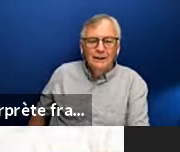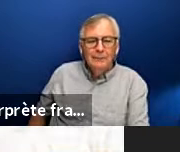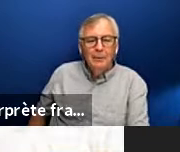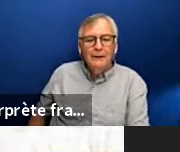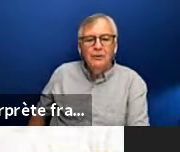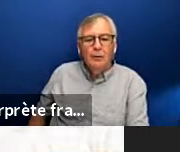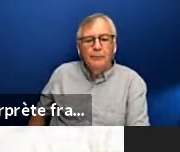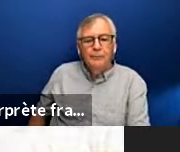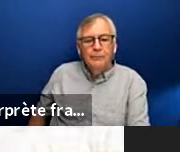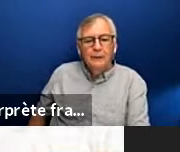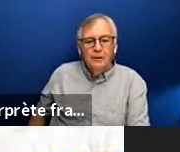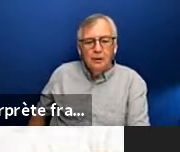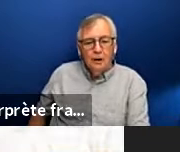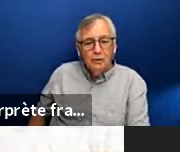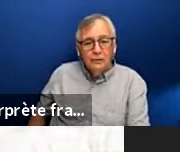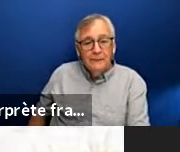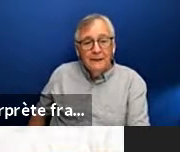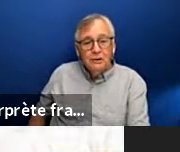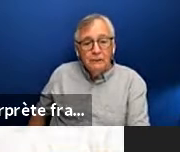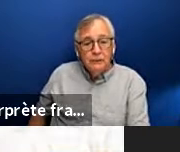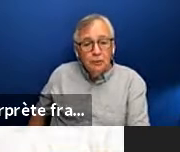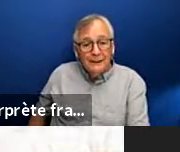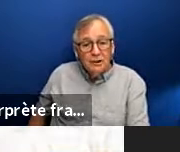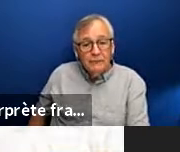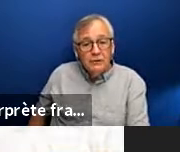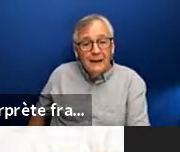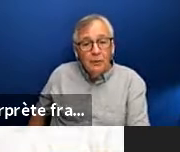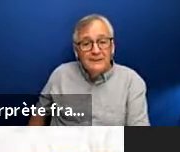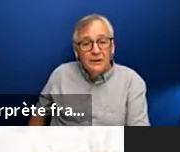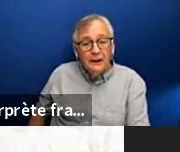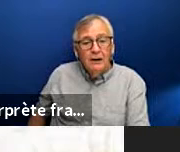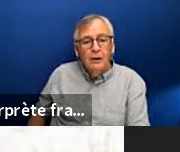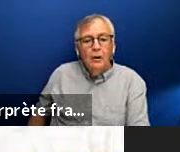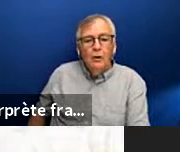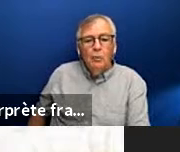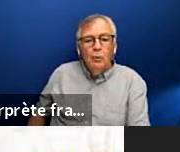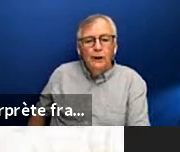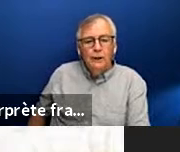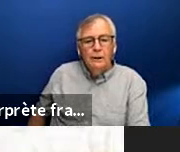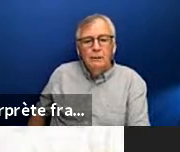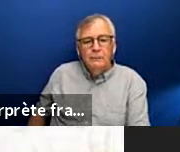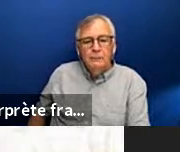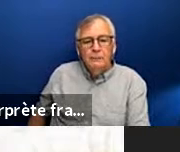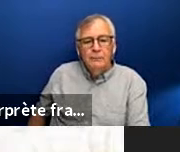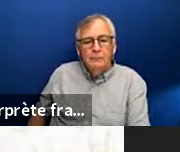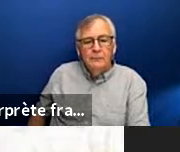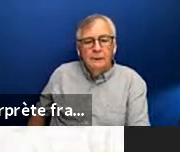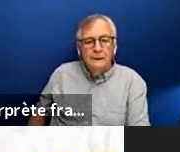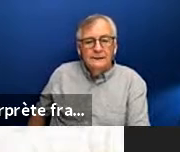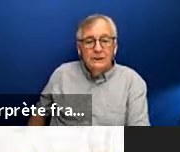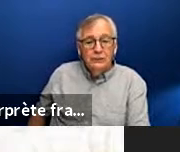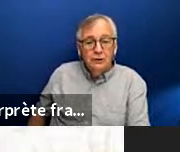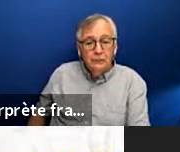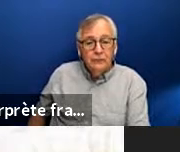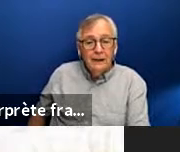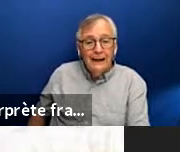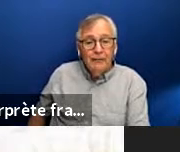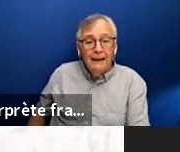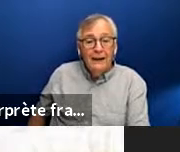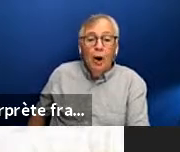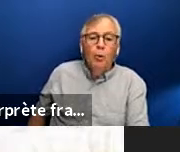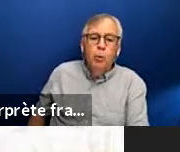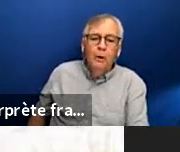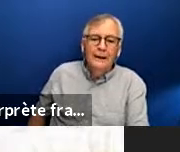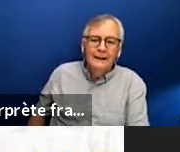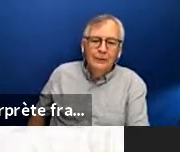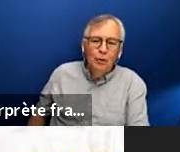Oui, ça peut être comme, as-tu fini de manger? Veux-tu manger? Veux-tu aller au restaurant? Oui. Si je veux aller en